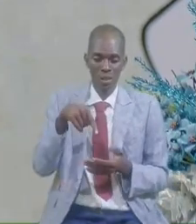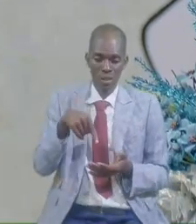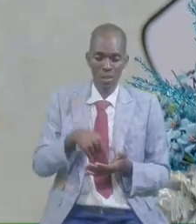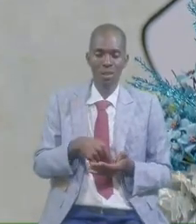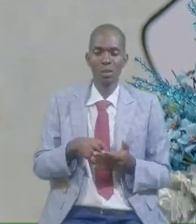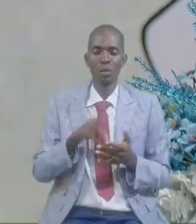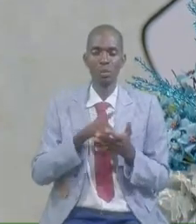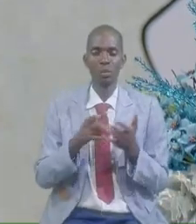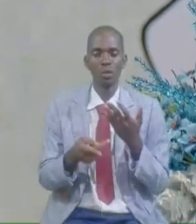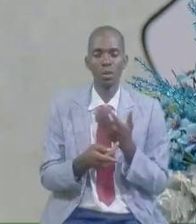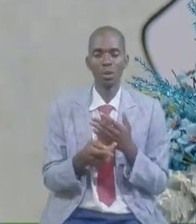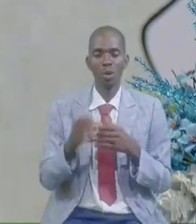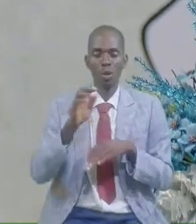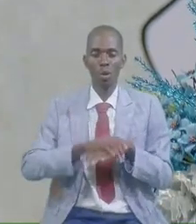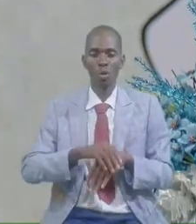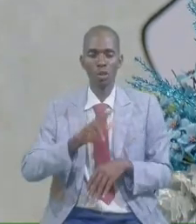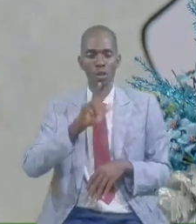3 mars